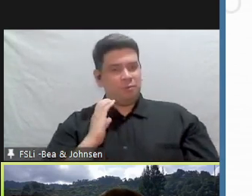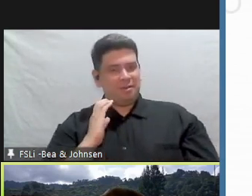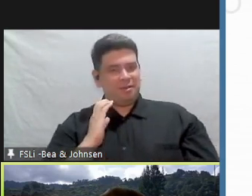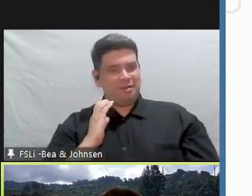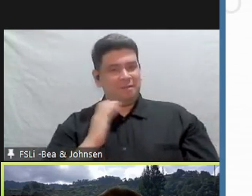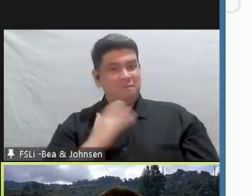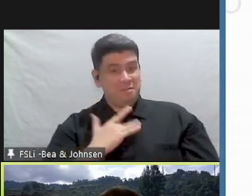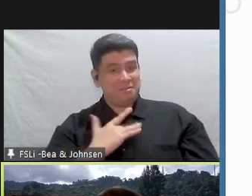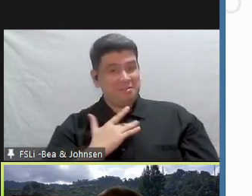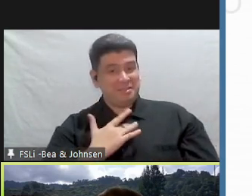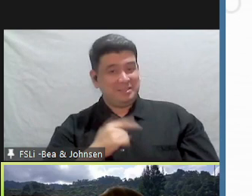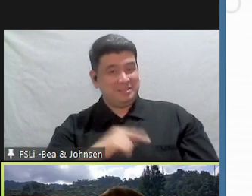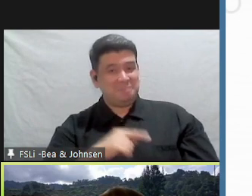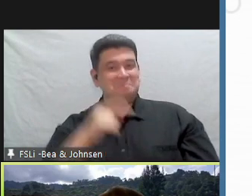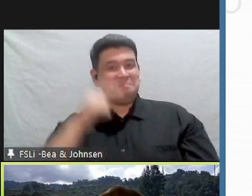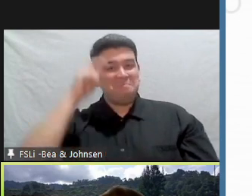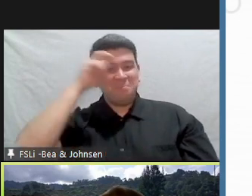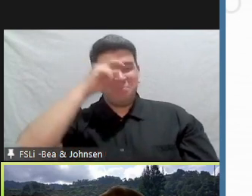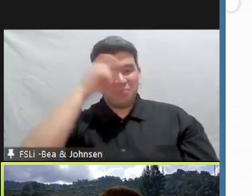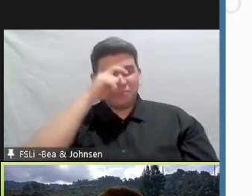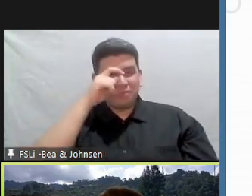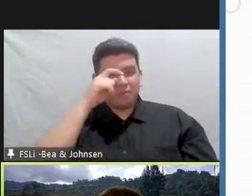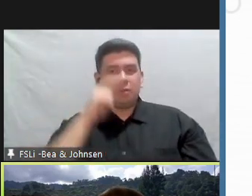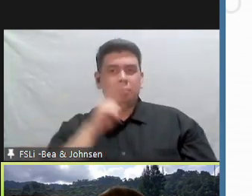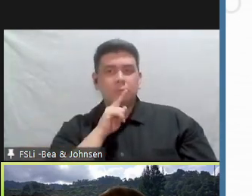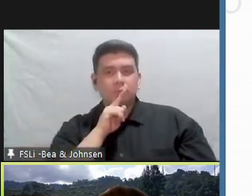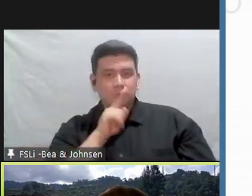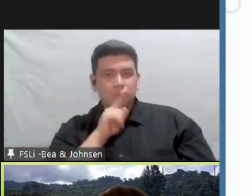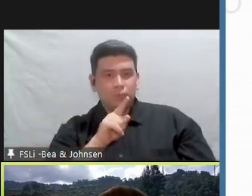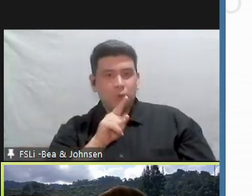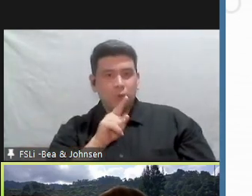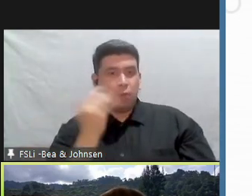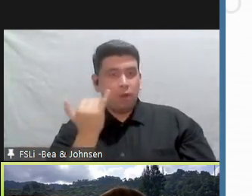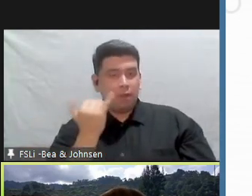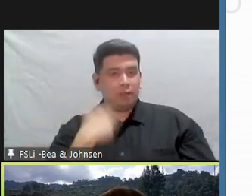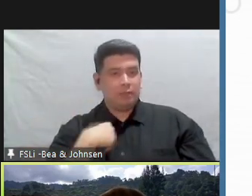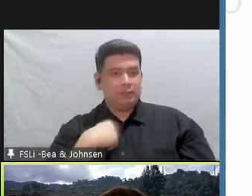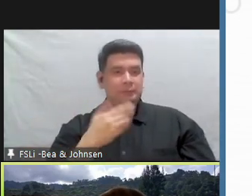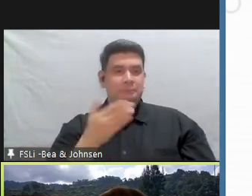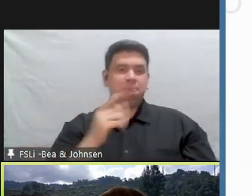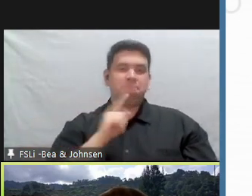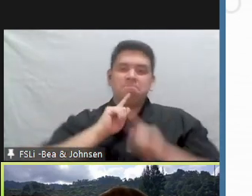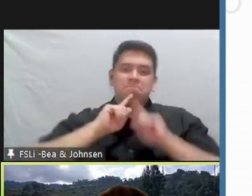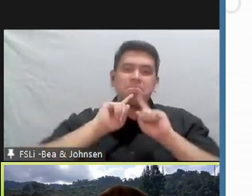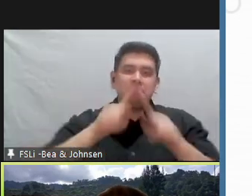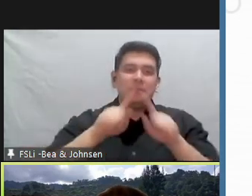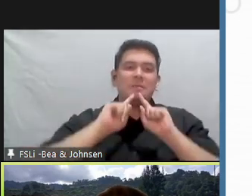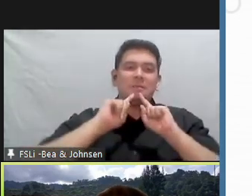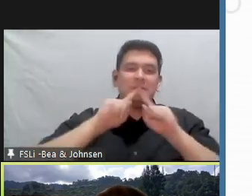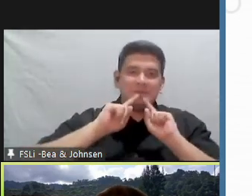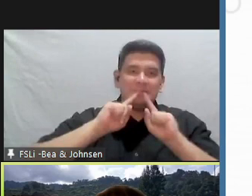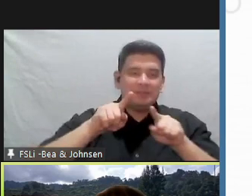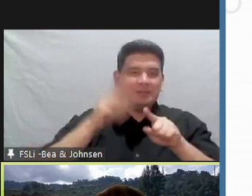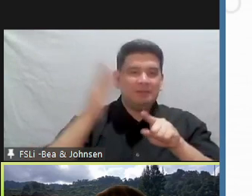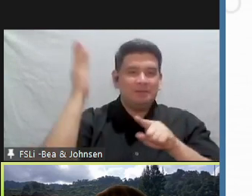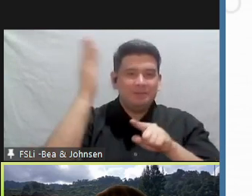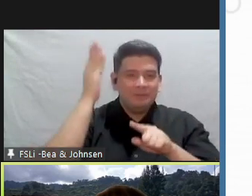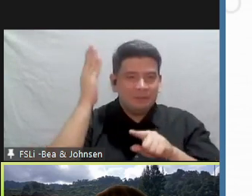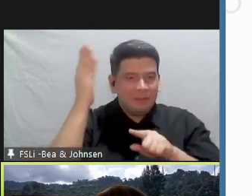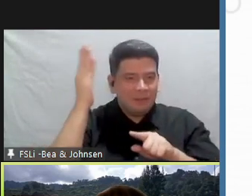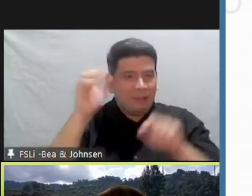totoo talaga matalino siya, no? Dahil magaling siya mag-recite at nag-involve yung mga parents at